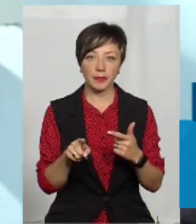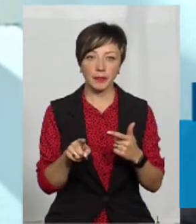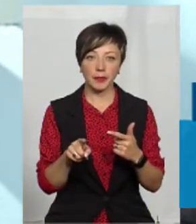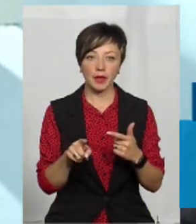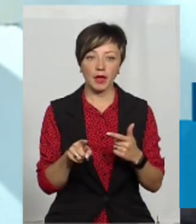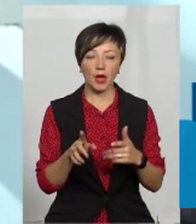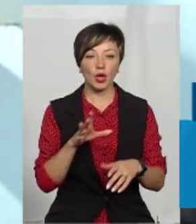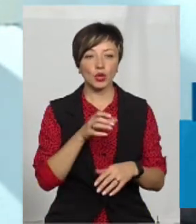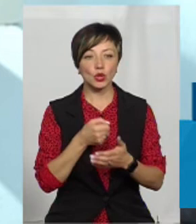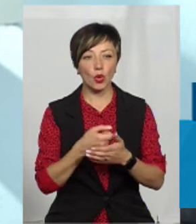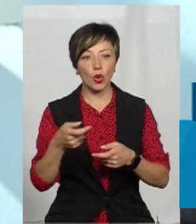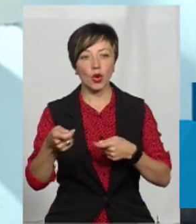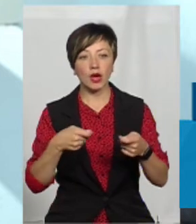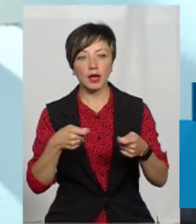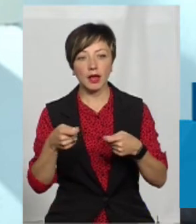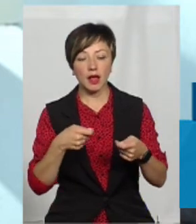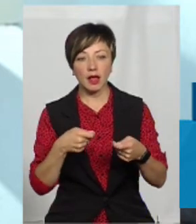до ріелтора,